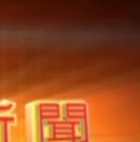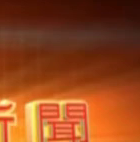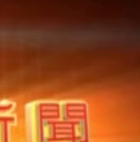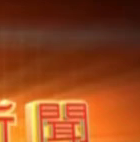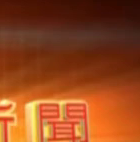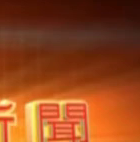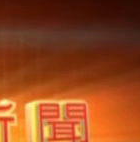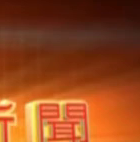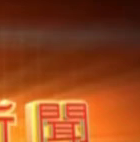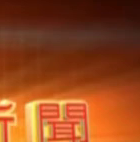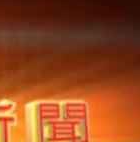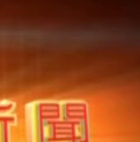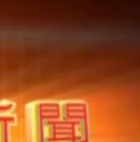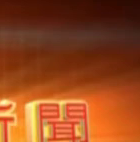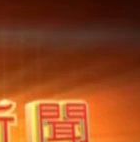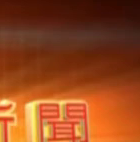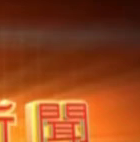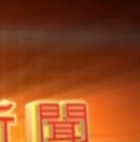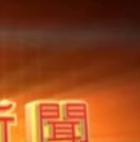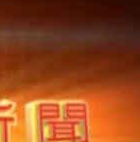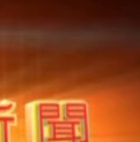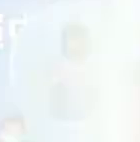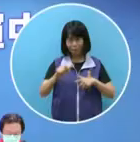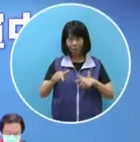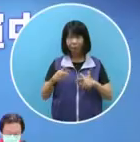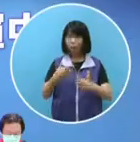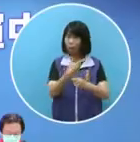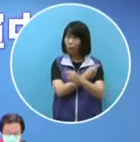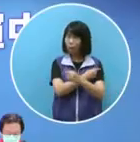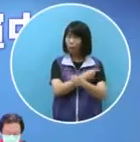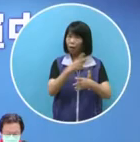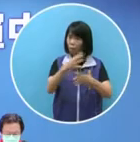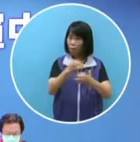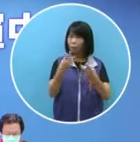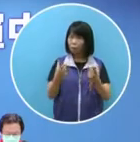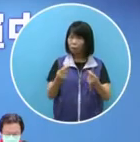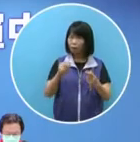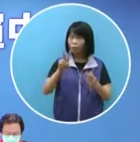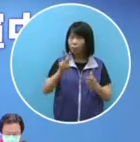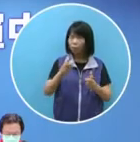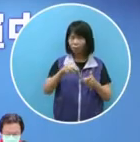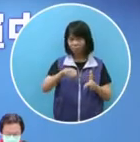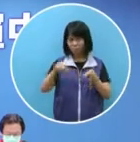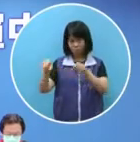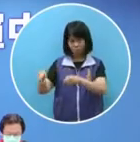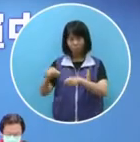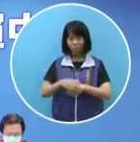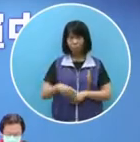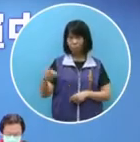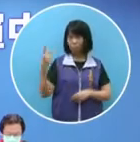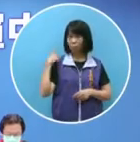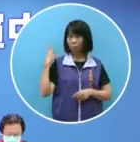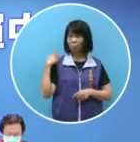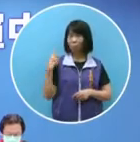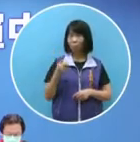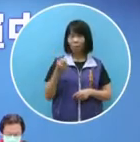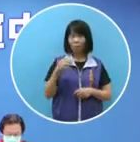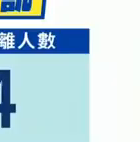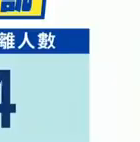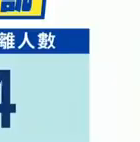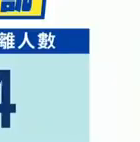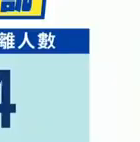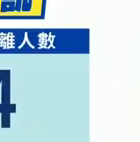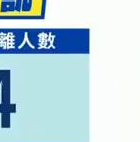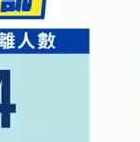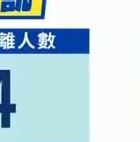吴宁党民兵长，大家好，欢迎收看7月20号的大花莲地方新闻，我是高双双。新闻开始，先带大家来关心疫情的